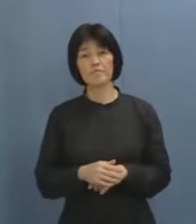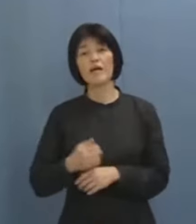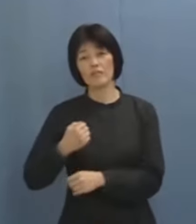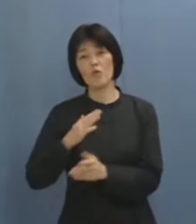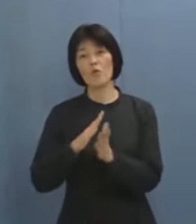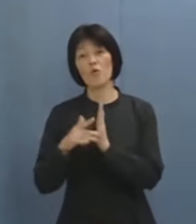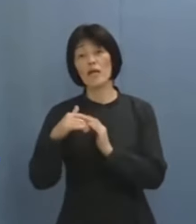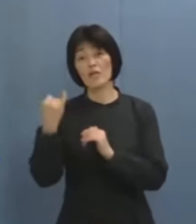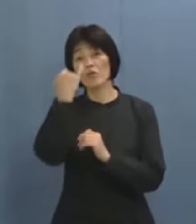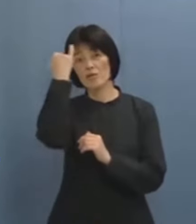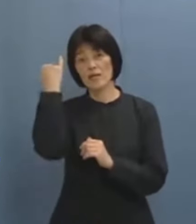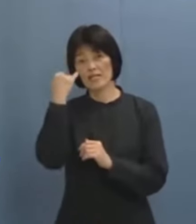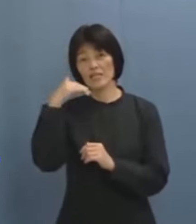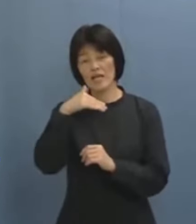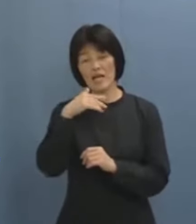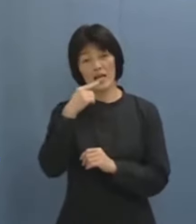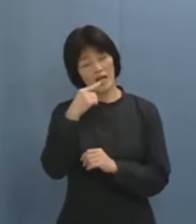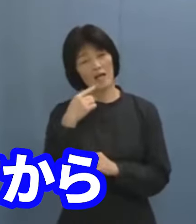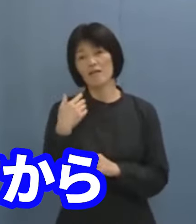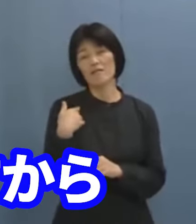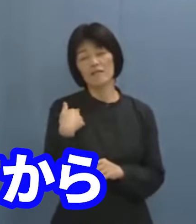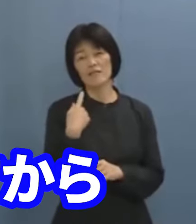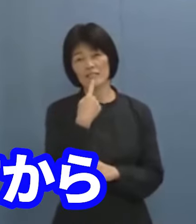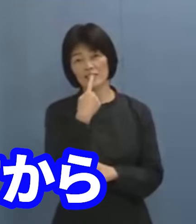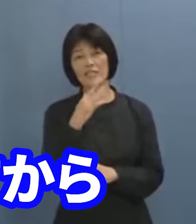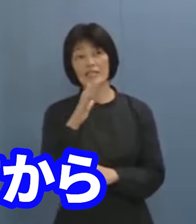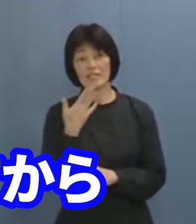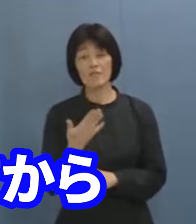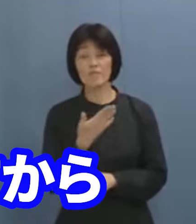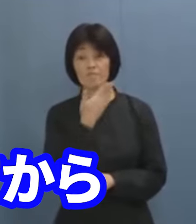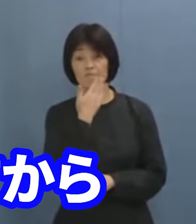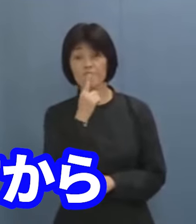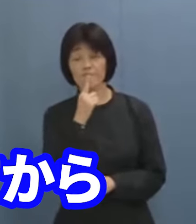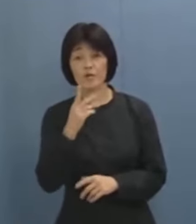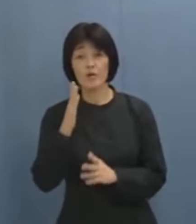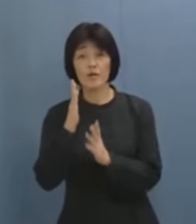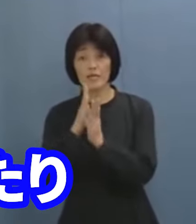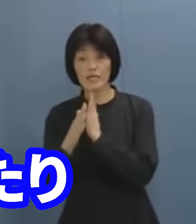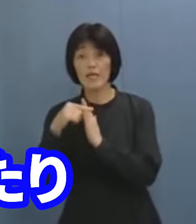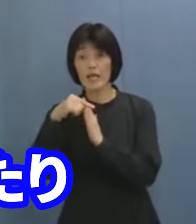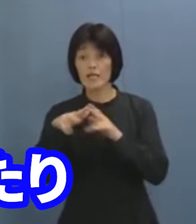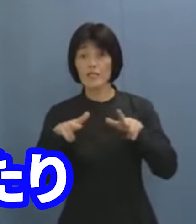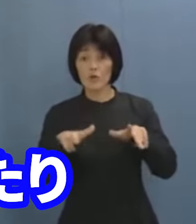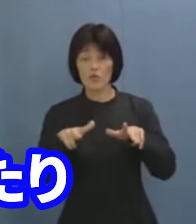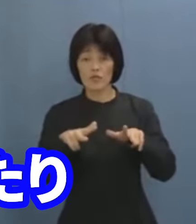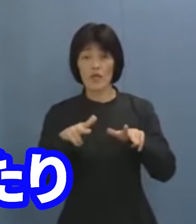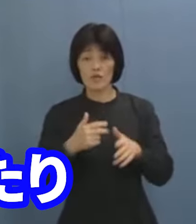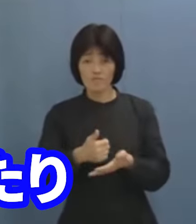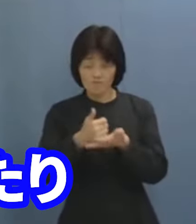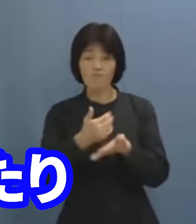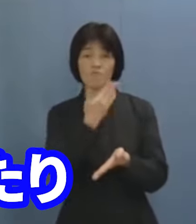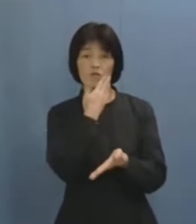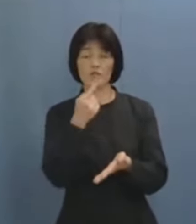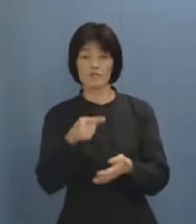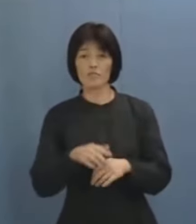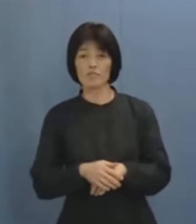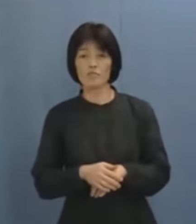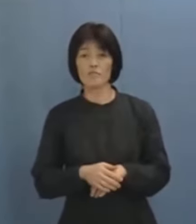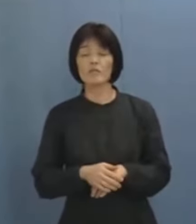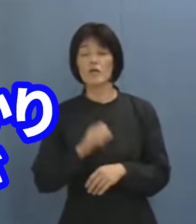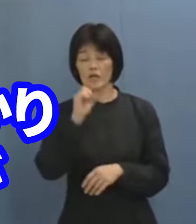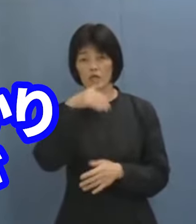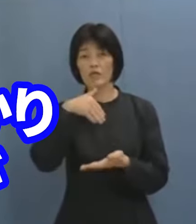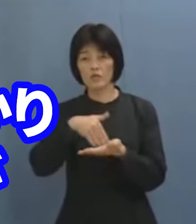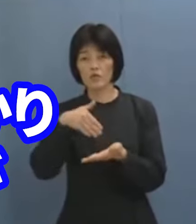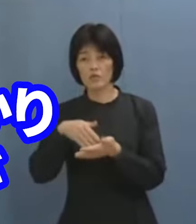はあれです、分からないですけど、大事なのは県の行政ですから、やるべき予算に基づいたり予算の仕事